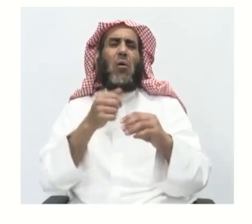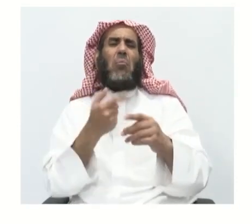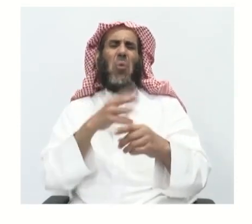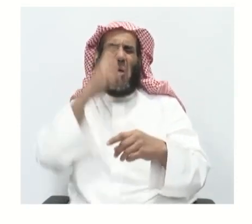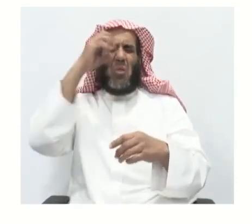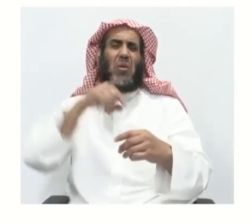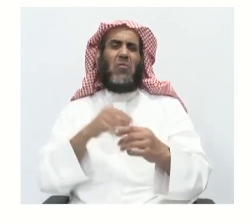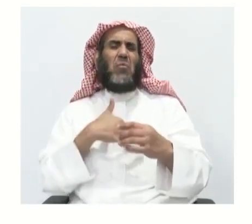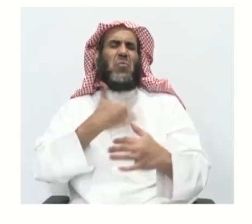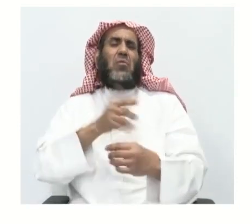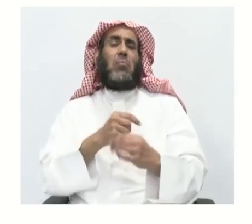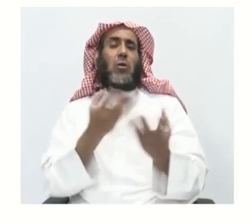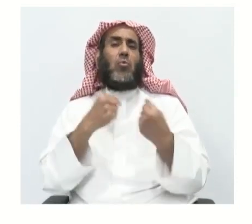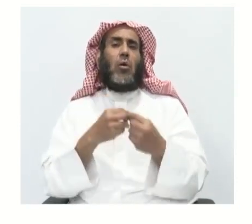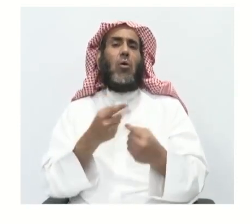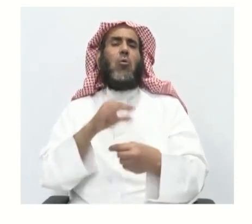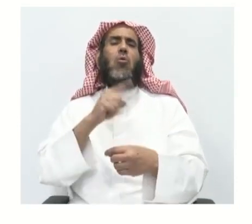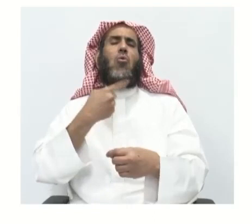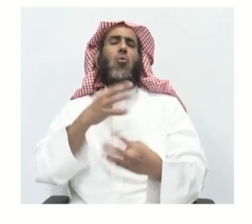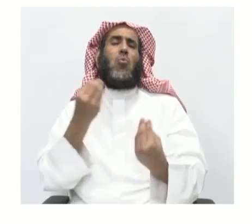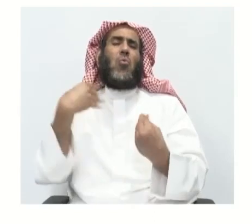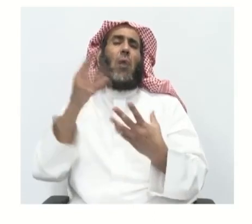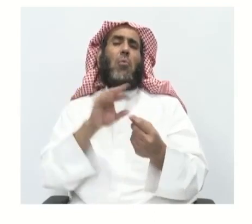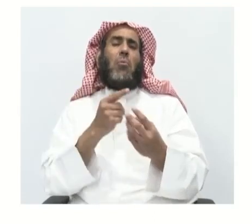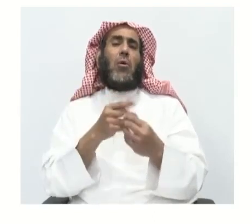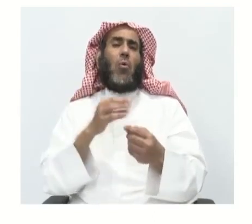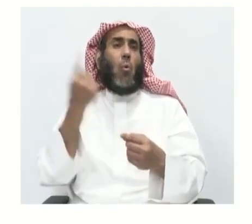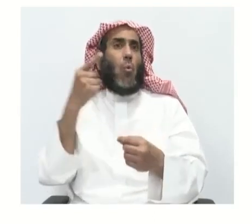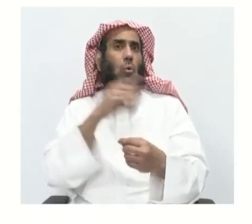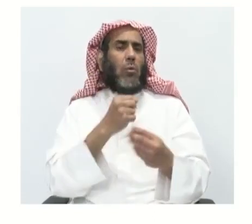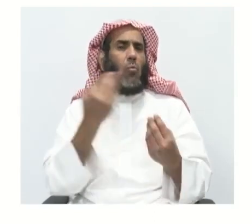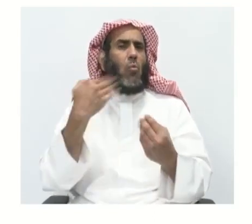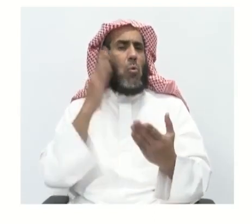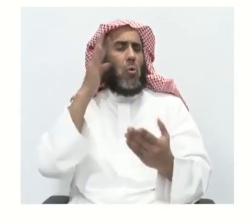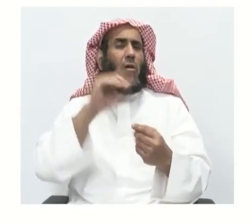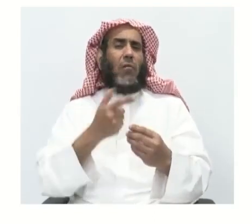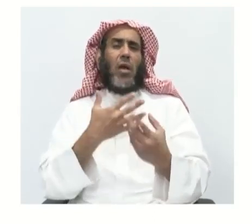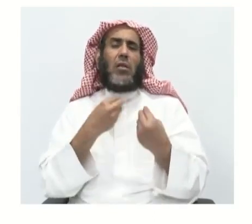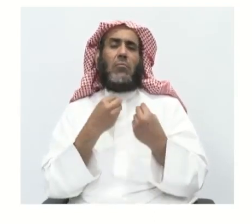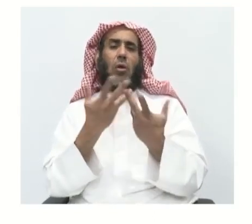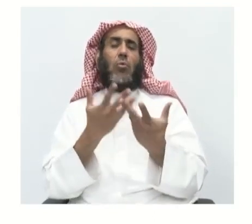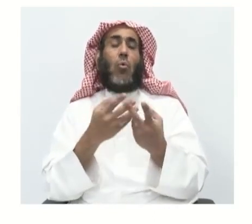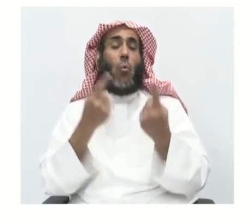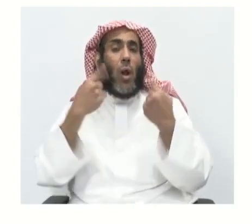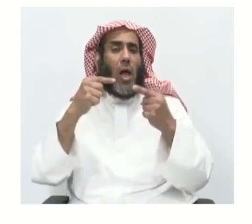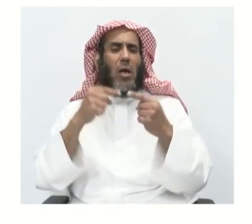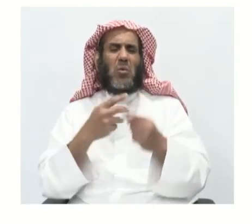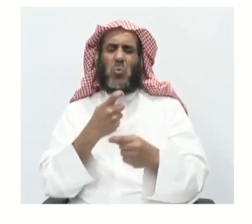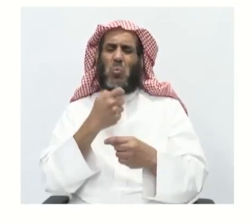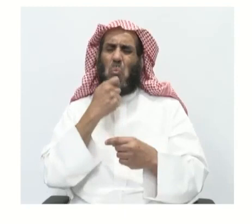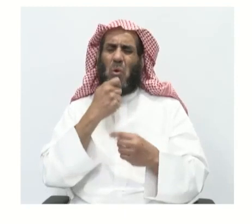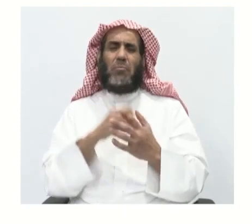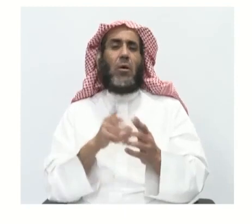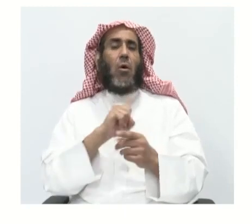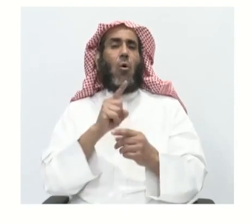فيما تريده اثاب بمر العتب العتب حين اثاب فليتك تحلو والحياه مريره